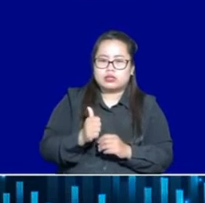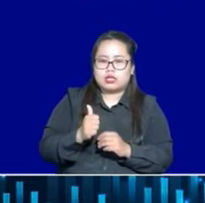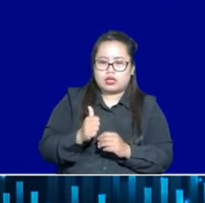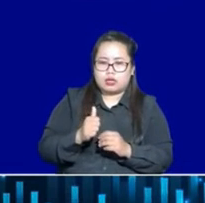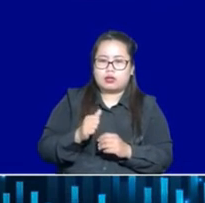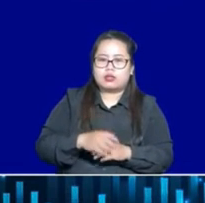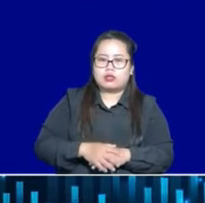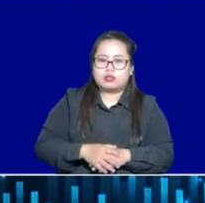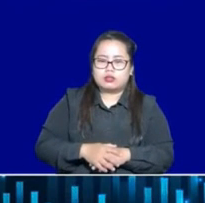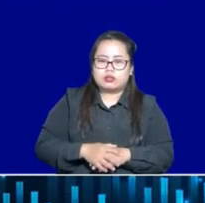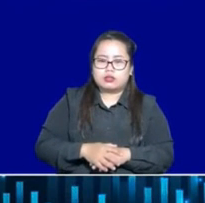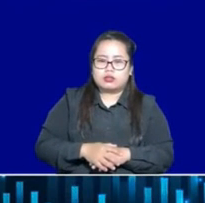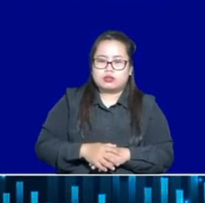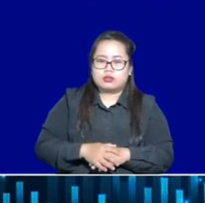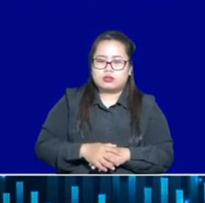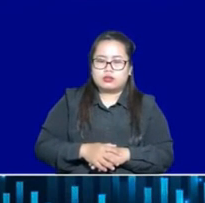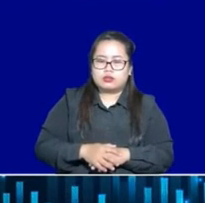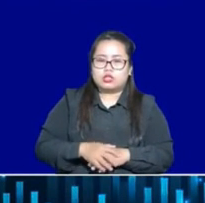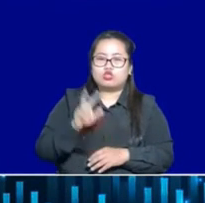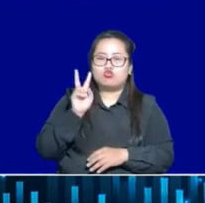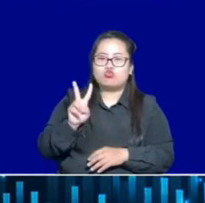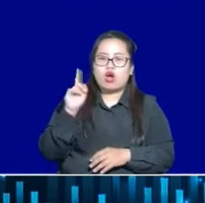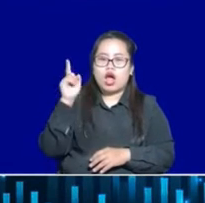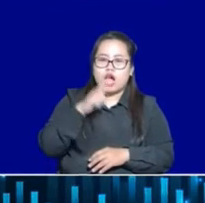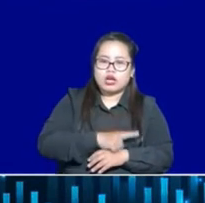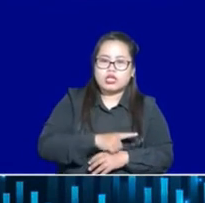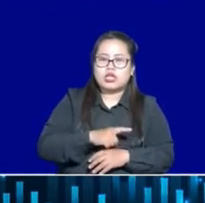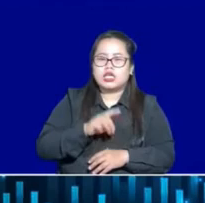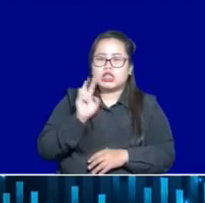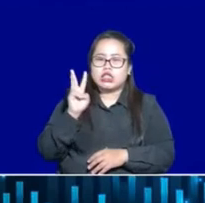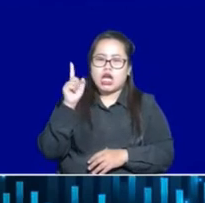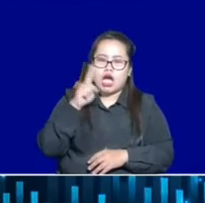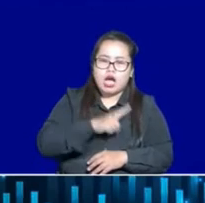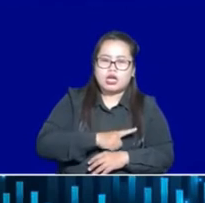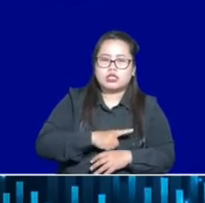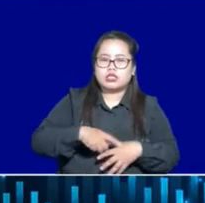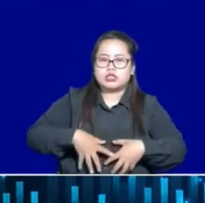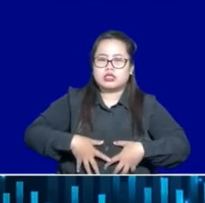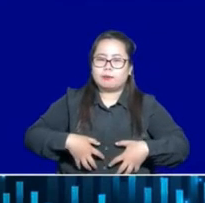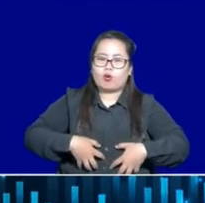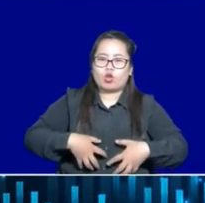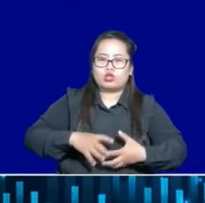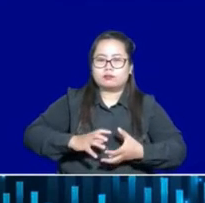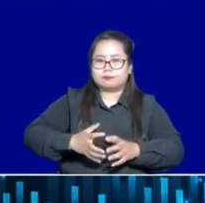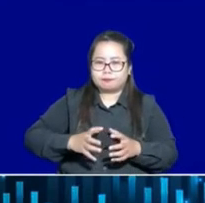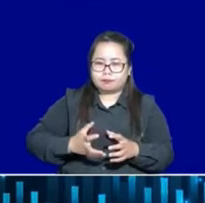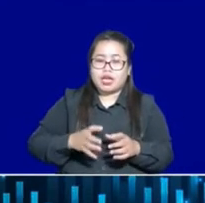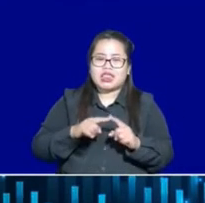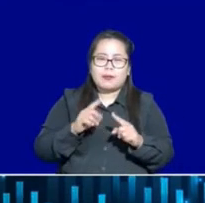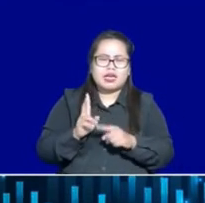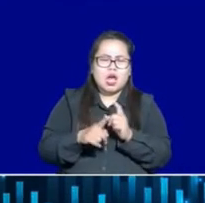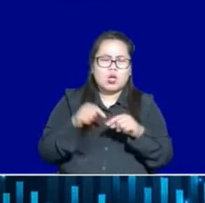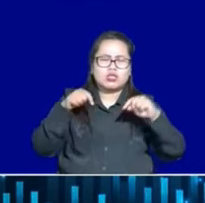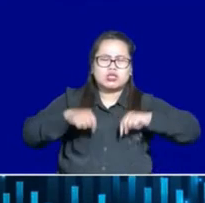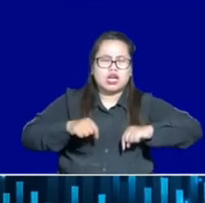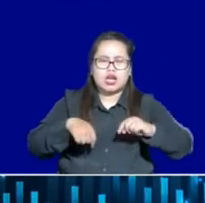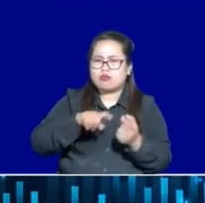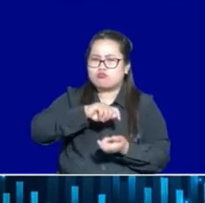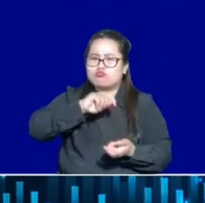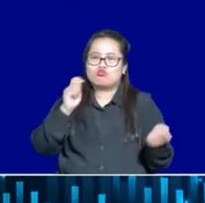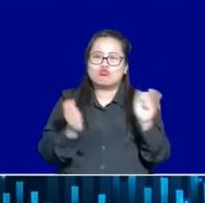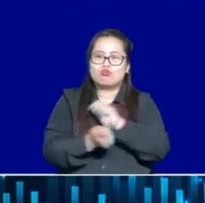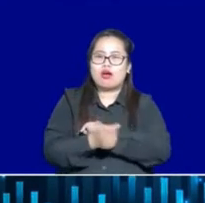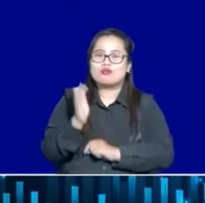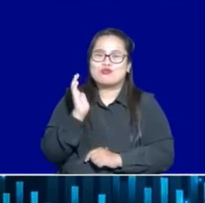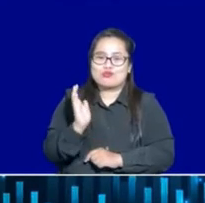triglyceride. Jadi dia 2 hari, 3 hari di perut itu di digest. Nah, sementara sekarang sudah berubah.